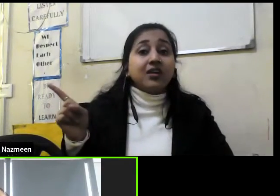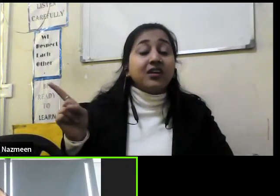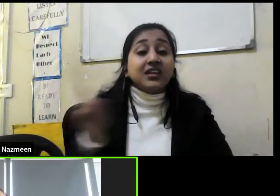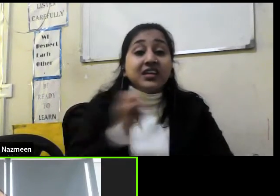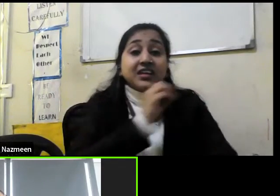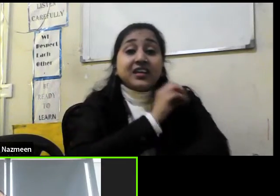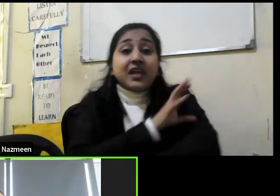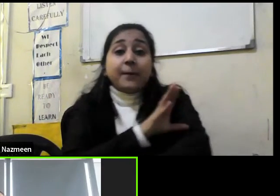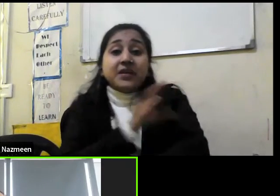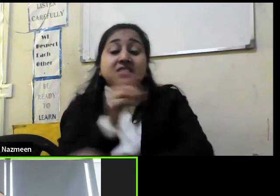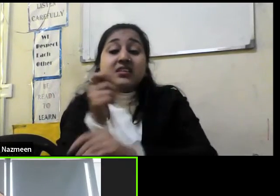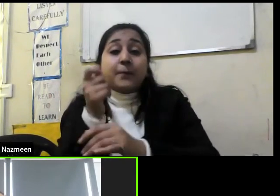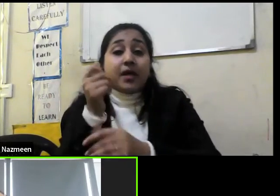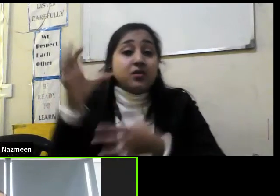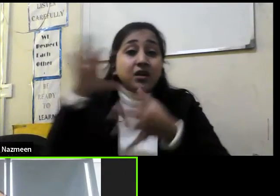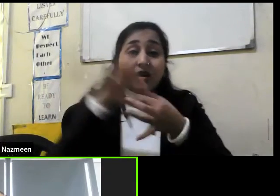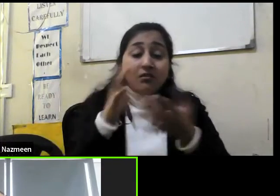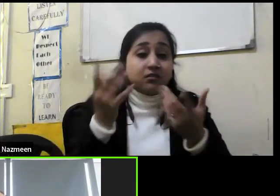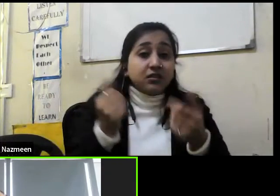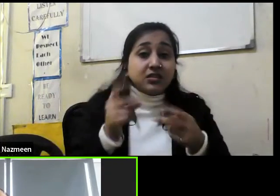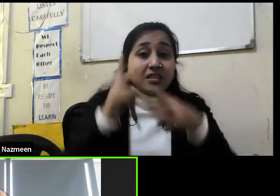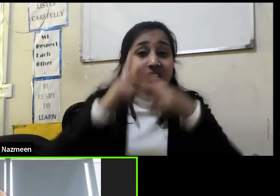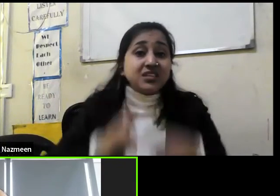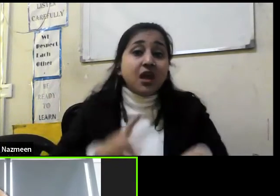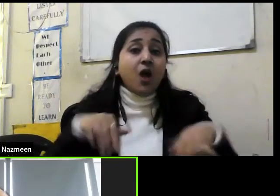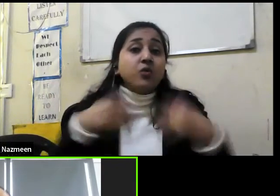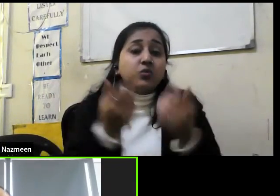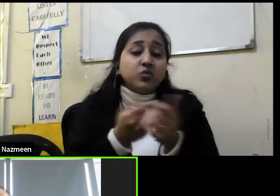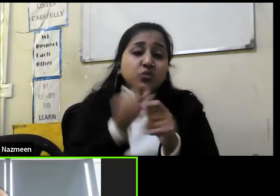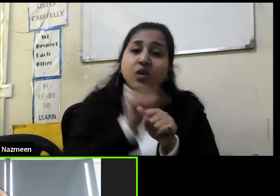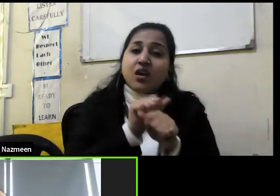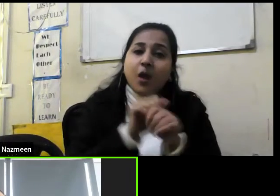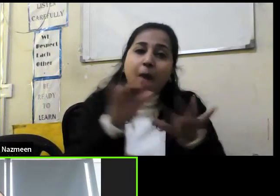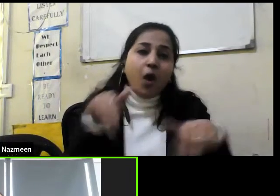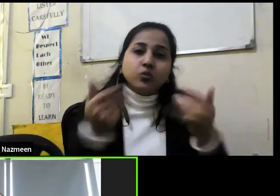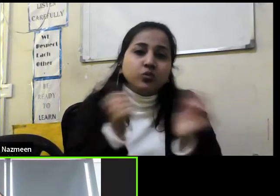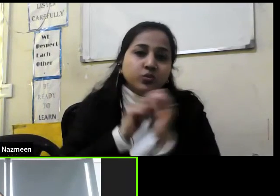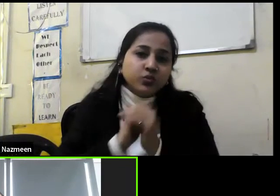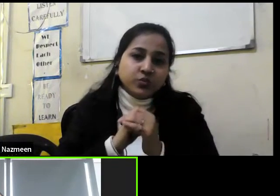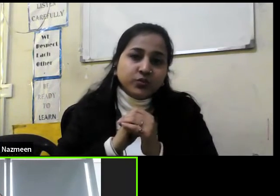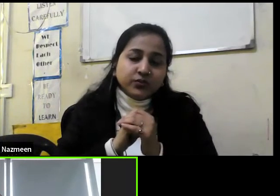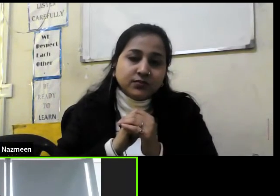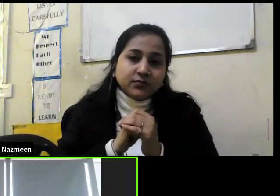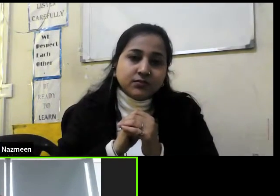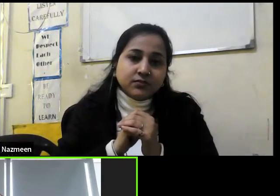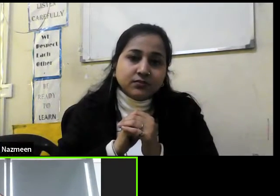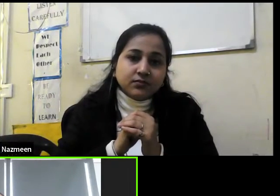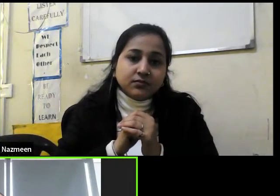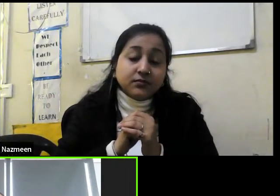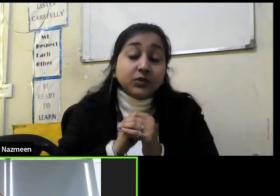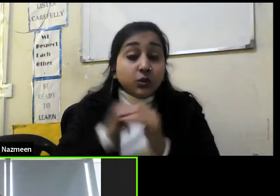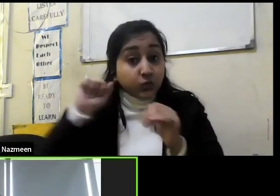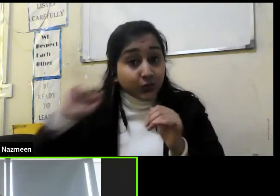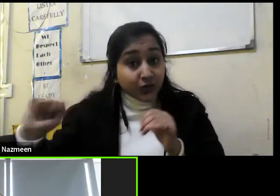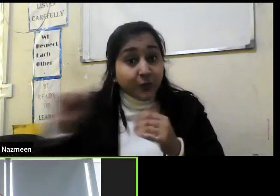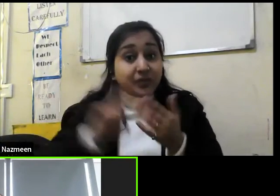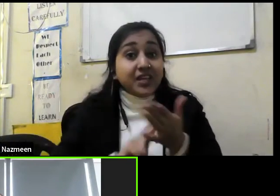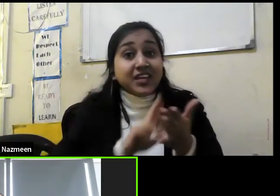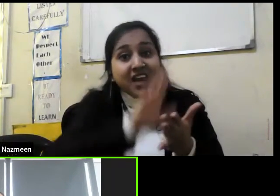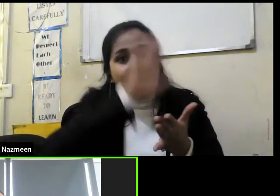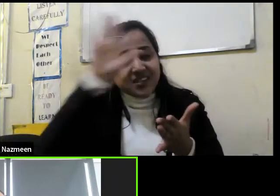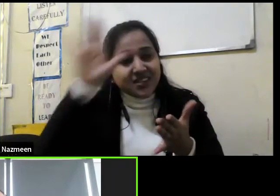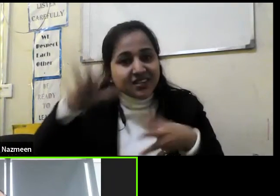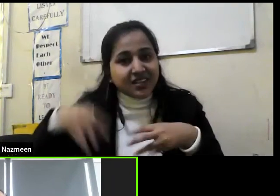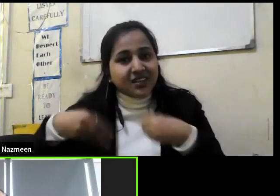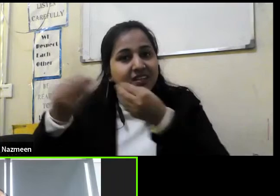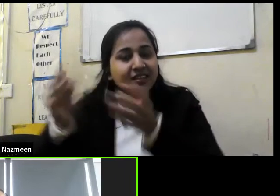कैपेसिटी नहीं है खुद को सस्टेन करने के लिए. सो काम कैसे करें? सो उसको हम एक नेशनल चैलेंज लॉन्च करते हैं. उसमें